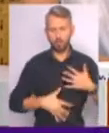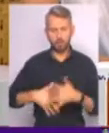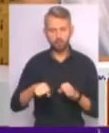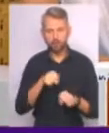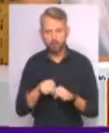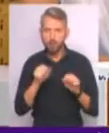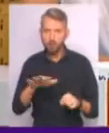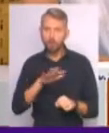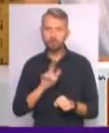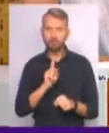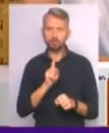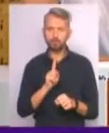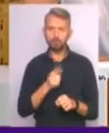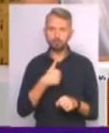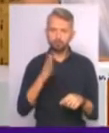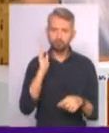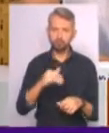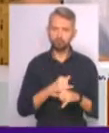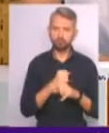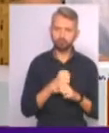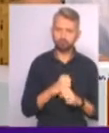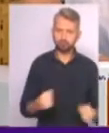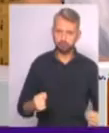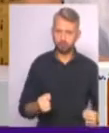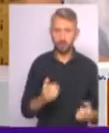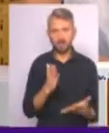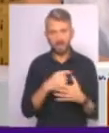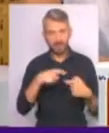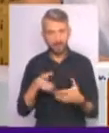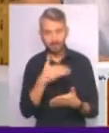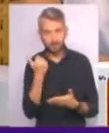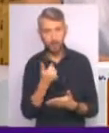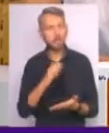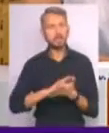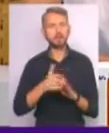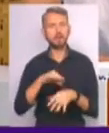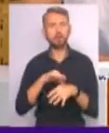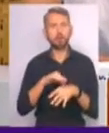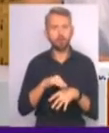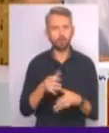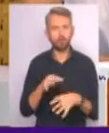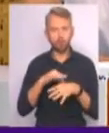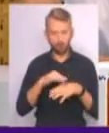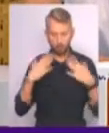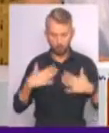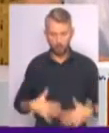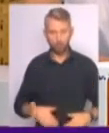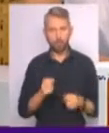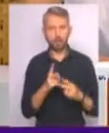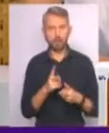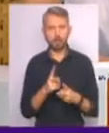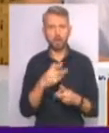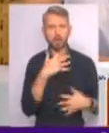к ожирению? Есть ли тут связь какая-то, природа? А второй вопрос, вот состояние кожи, кожных покровов, как фактора